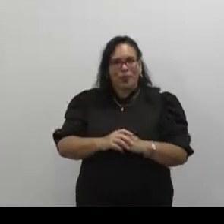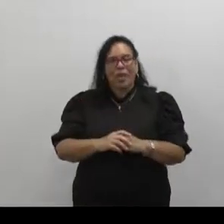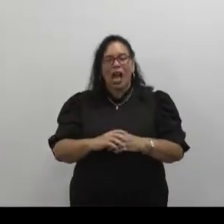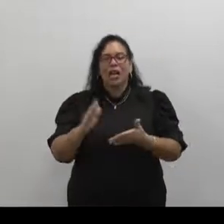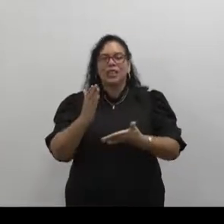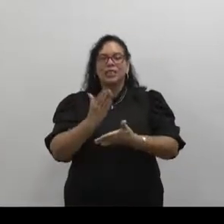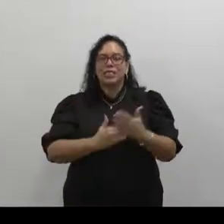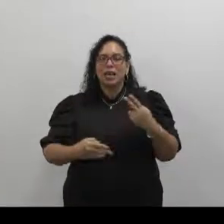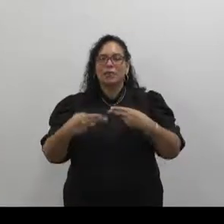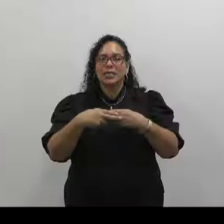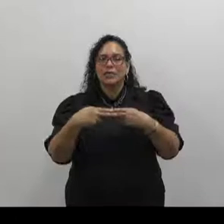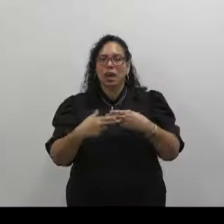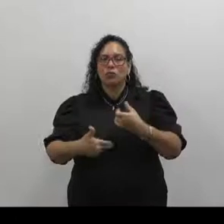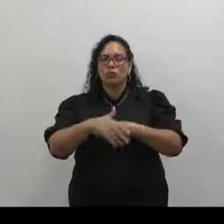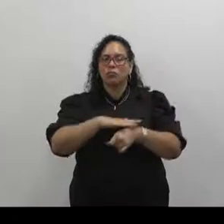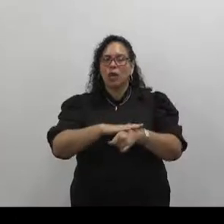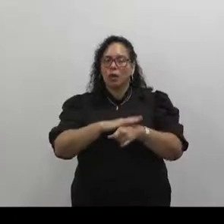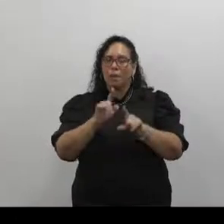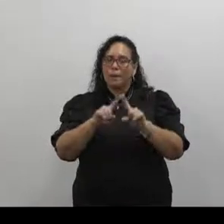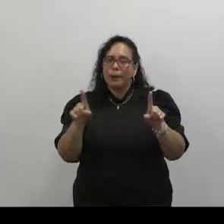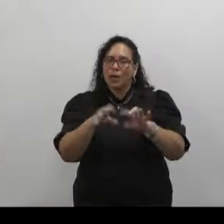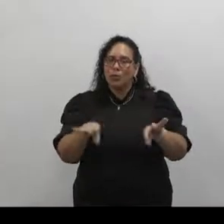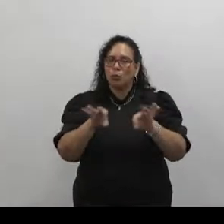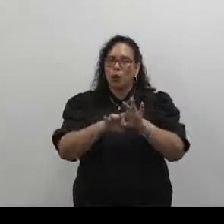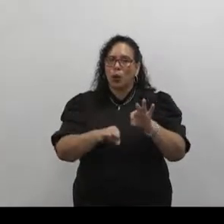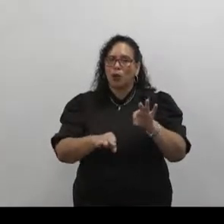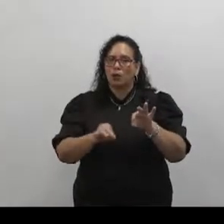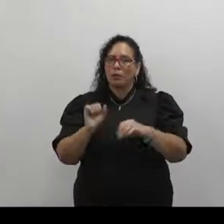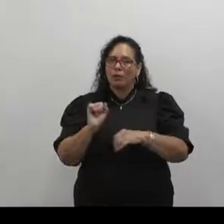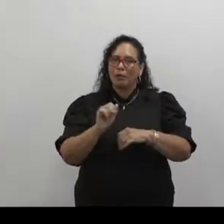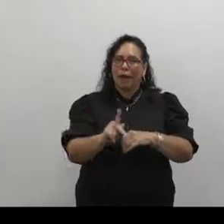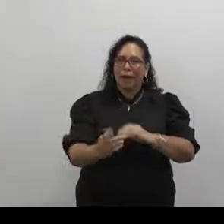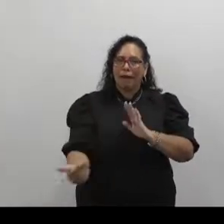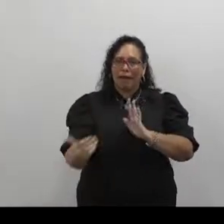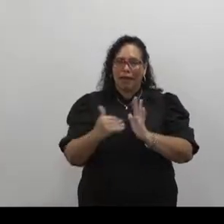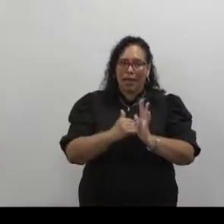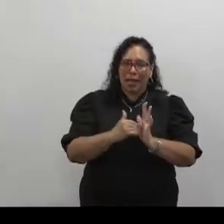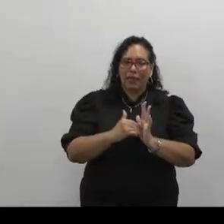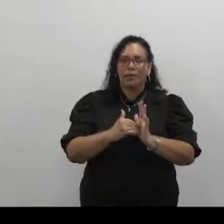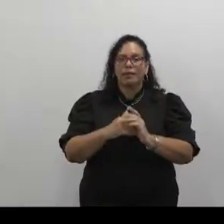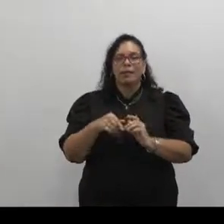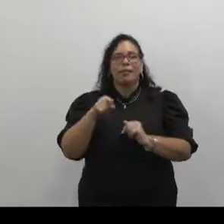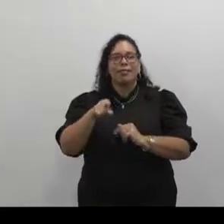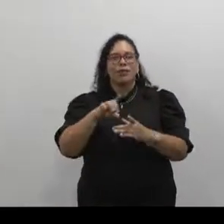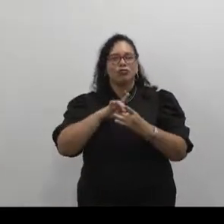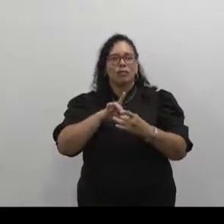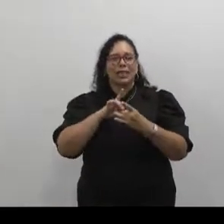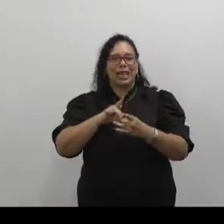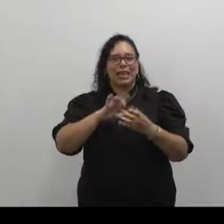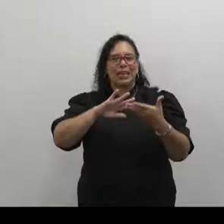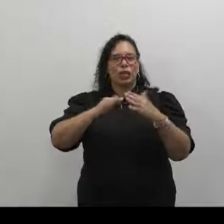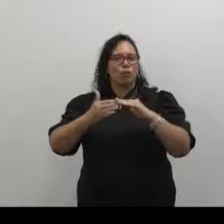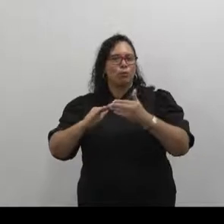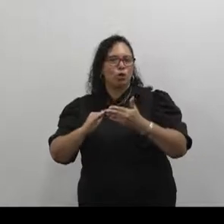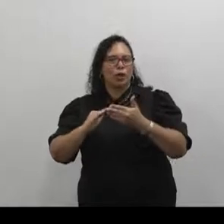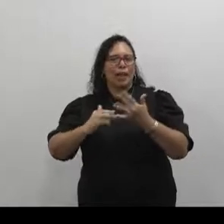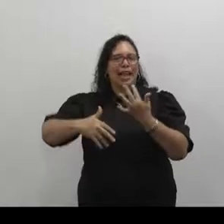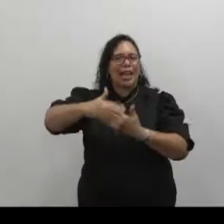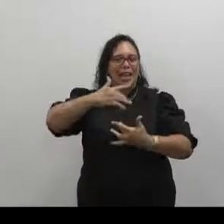ไอ้เหล่านั้นยังปิดดัดมือเตะคือทาดำนากานั่นคือทาเวียนเมียนใบจุ่มในโ